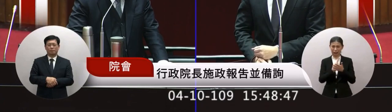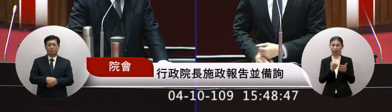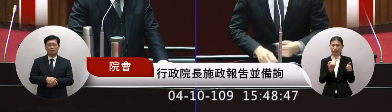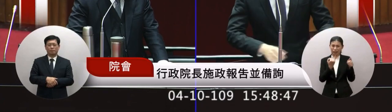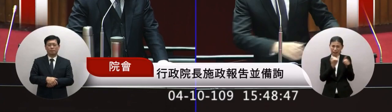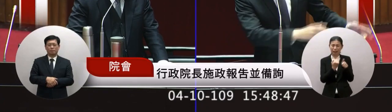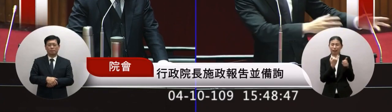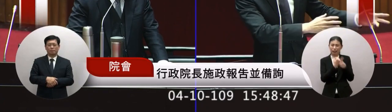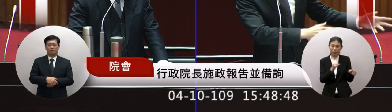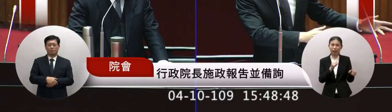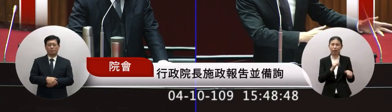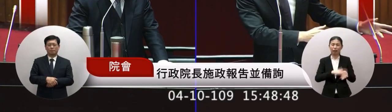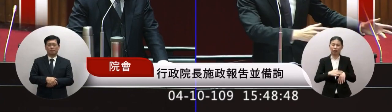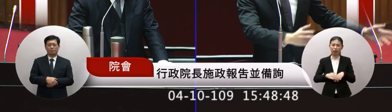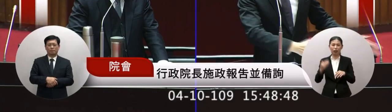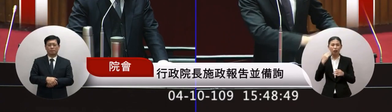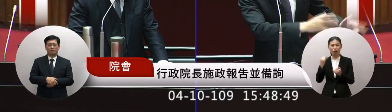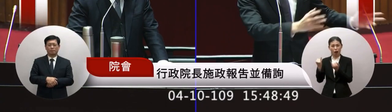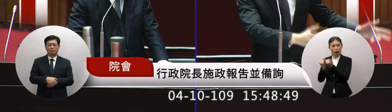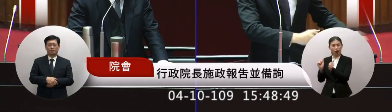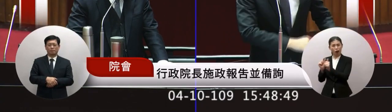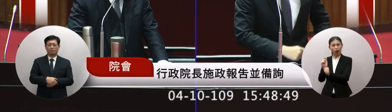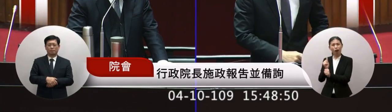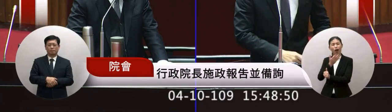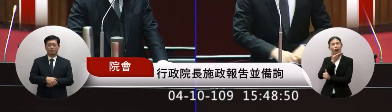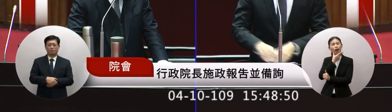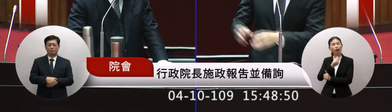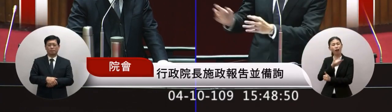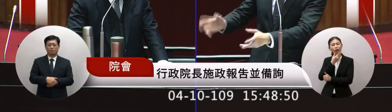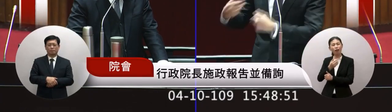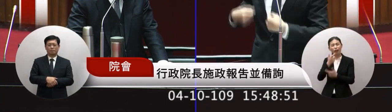会有离婚的，啊，同性的啦，拢哇，就圆满，就幸